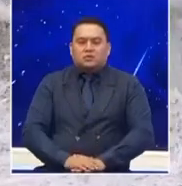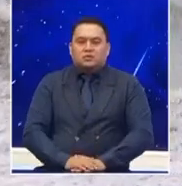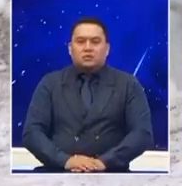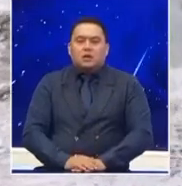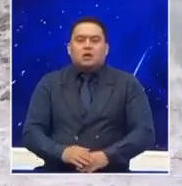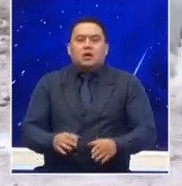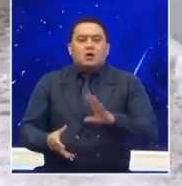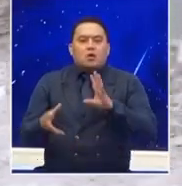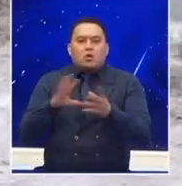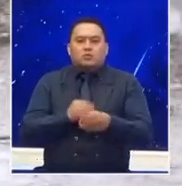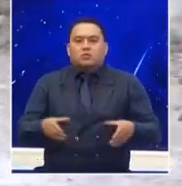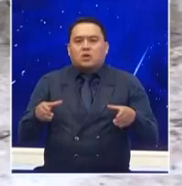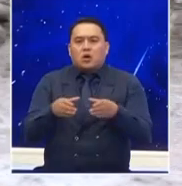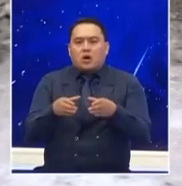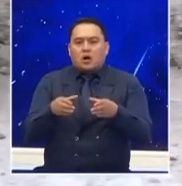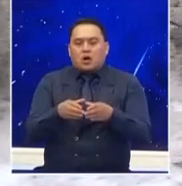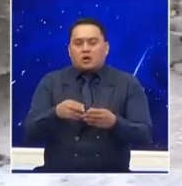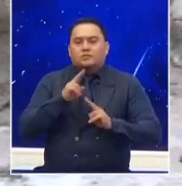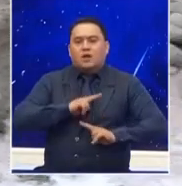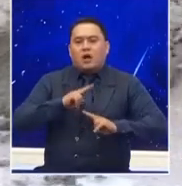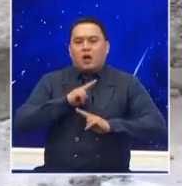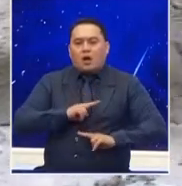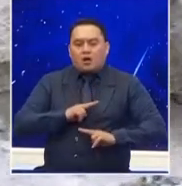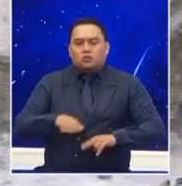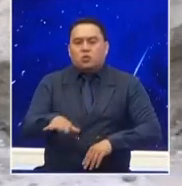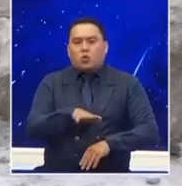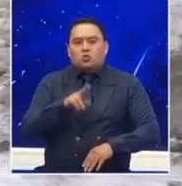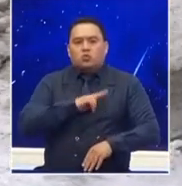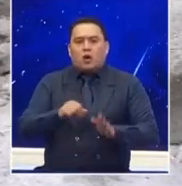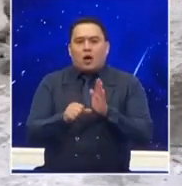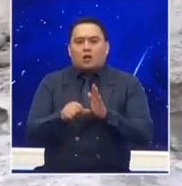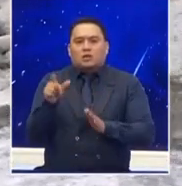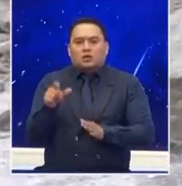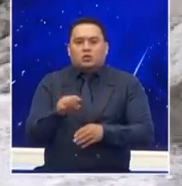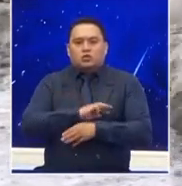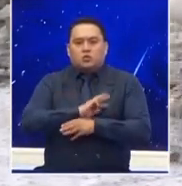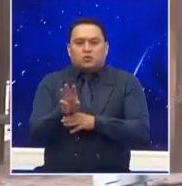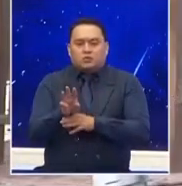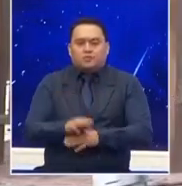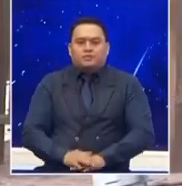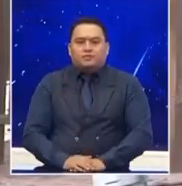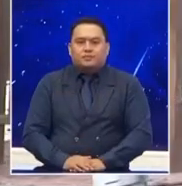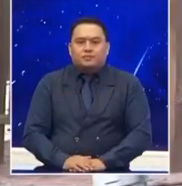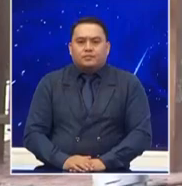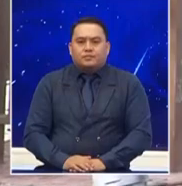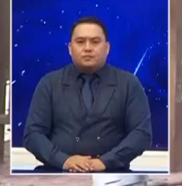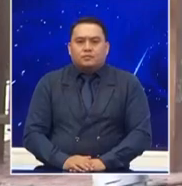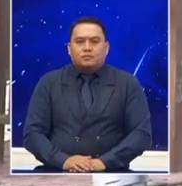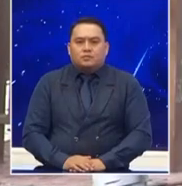жауаптылар. Жалпы мердігер Хан Тенгри құрылыс серіктестігі, аясында жұмыссыз 6 тұрғын жұмыспен қамтылған.